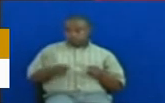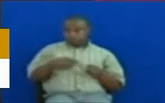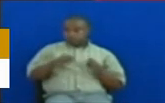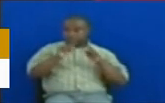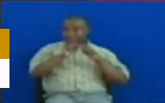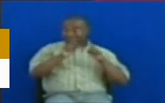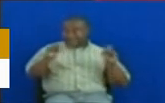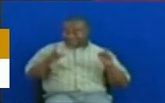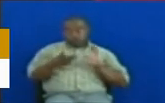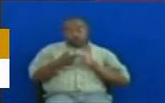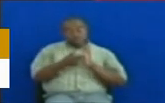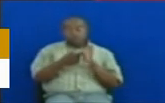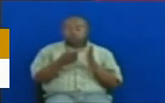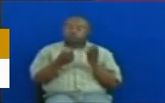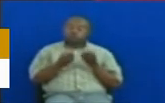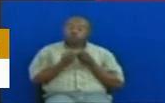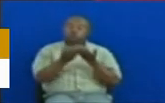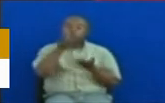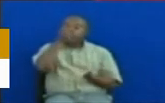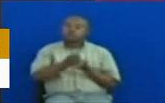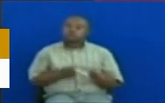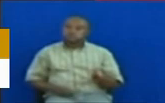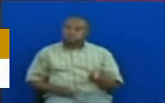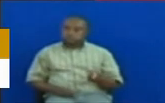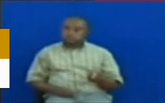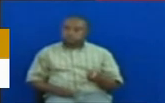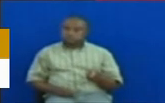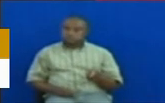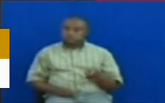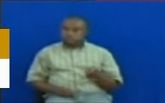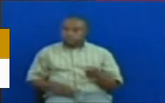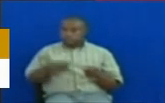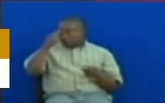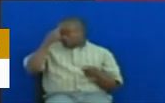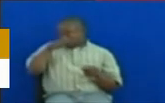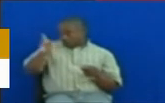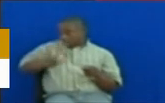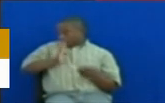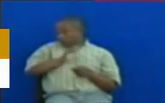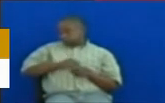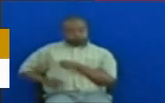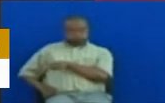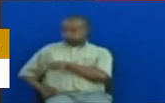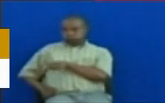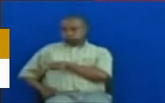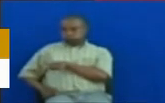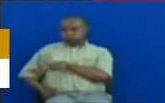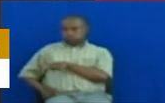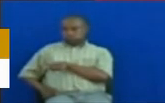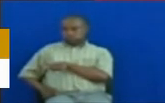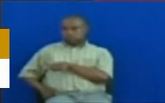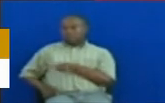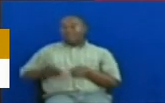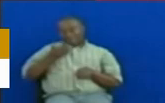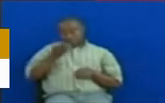make decisions, hii tayari ina exclude kile chombo chake, wale makundi matatu ambayo yanatakiwa ya mguide. Basi watafute